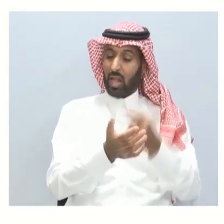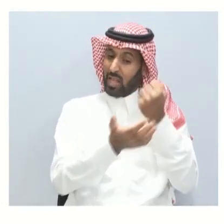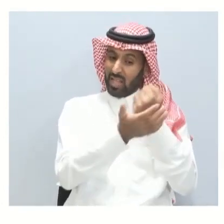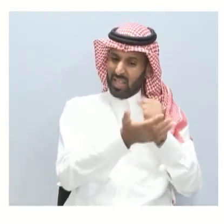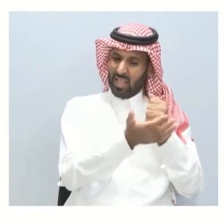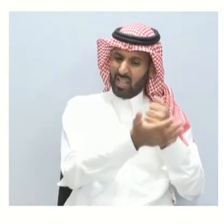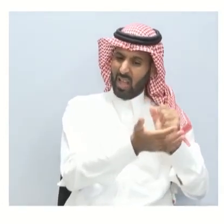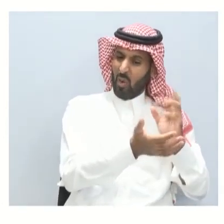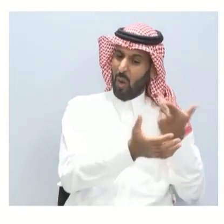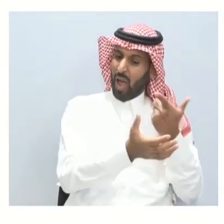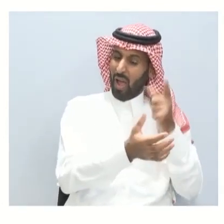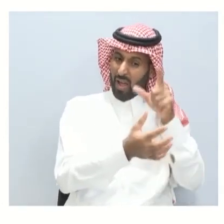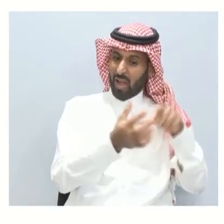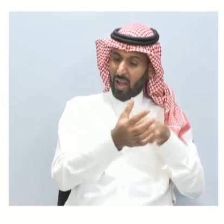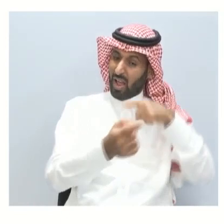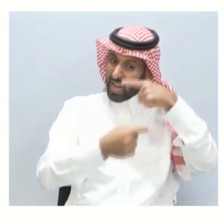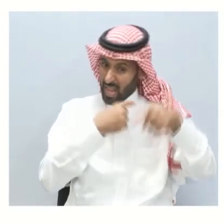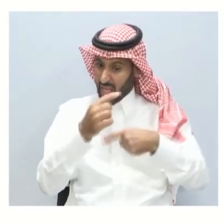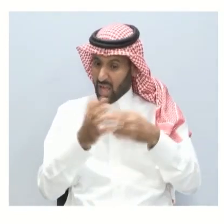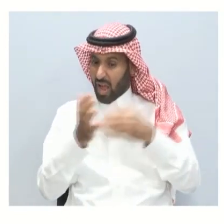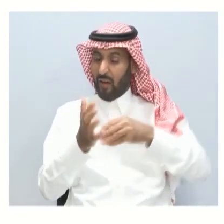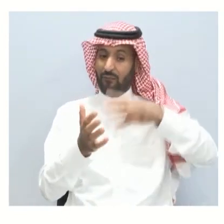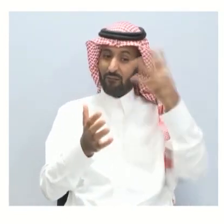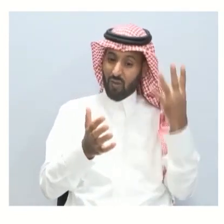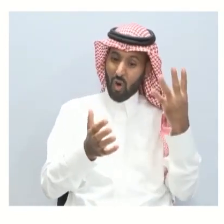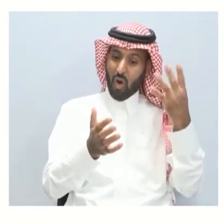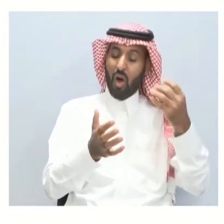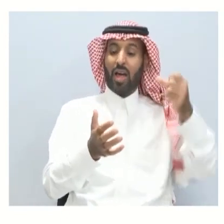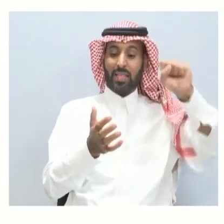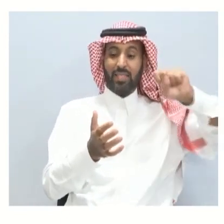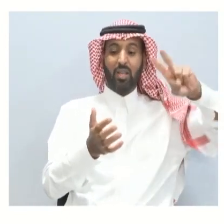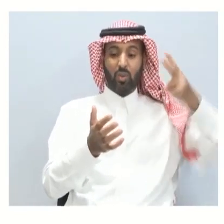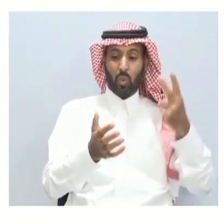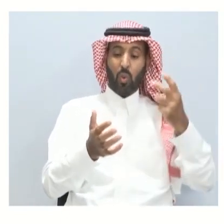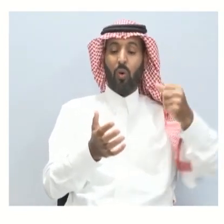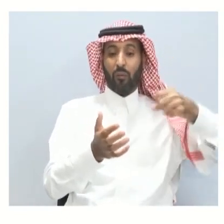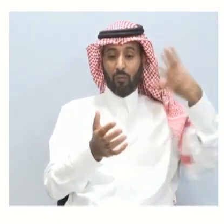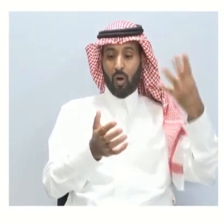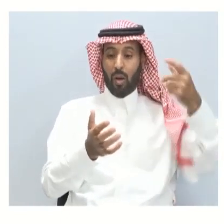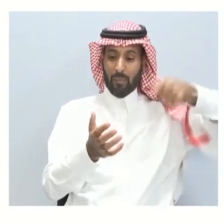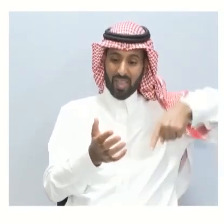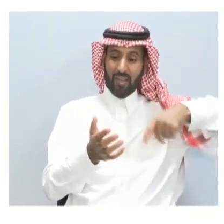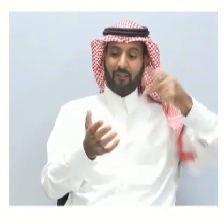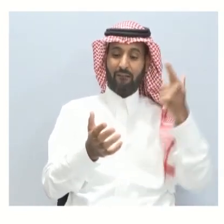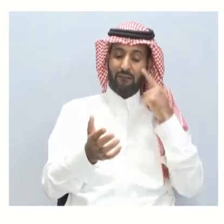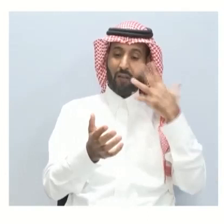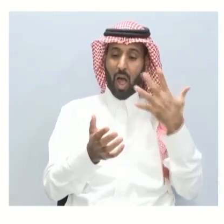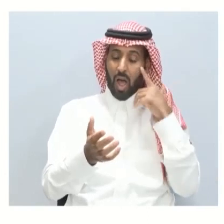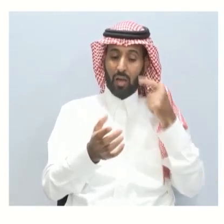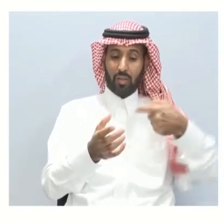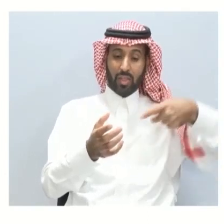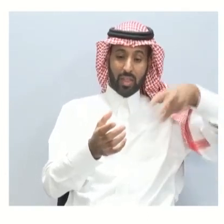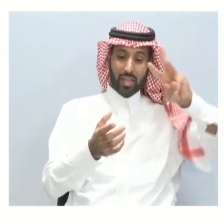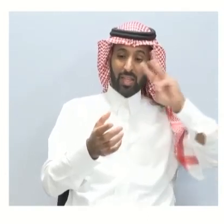لماذا نطمسها لان المدار الاخير فور اس 2 فور بي 5 ولكن 3d تقع في المدار الذي قبله